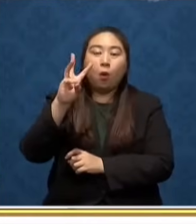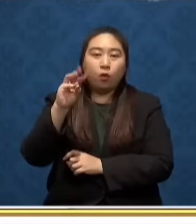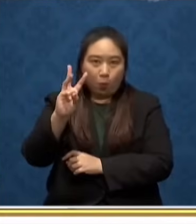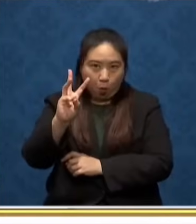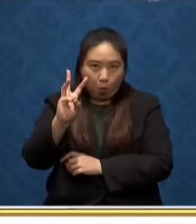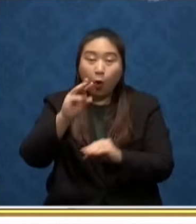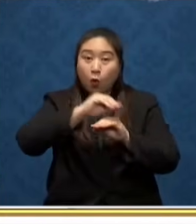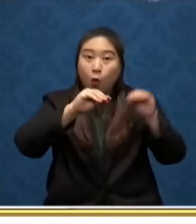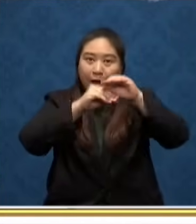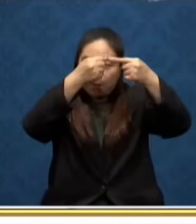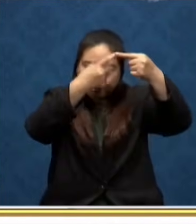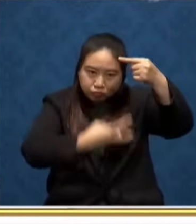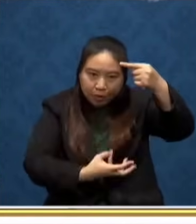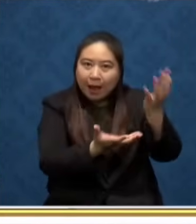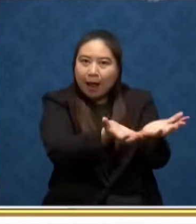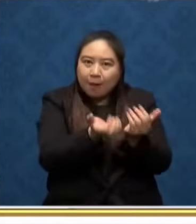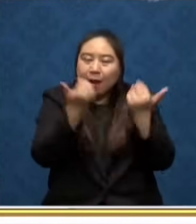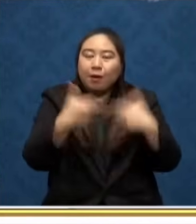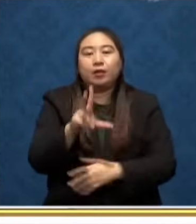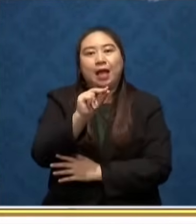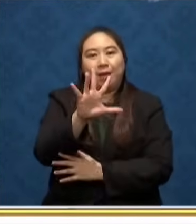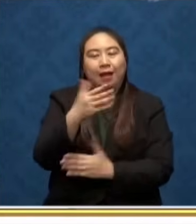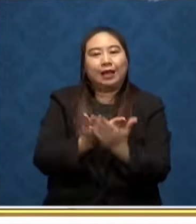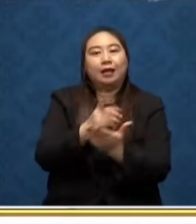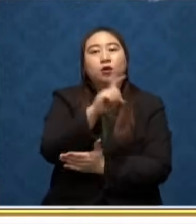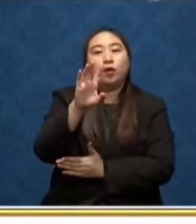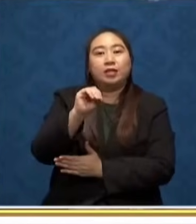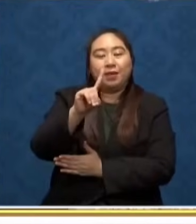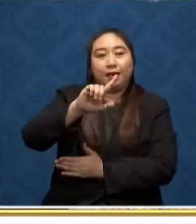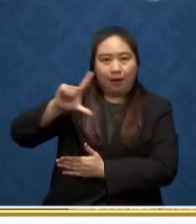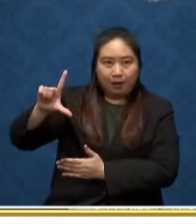การค่ะวงเงิน141ล้านบาท